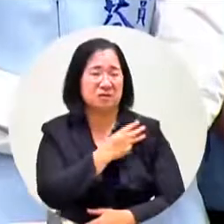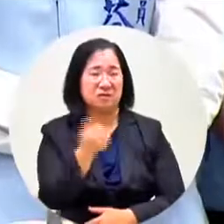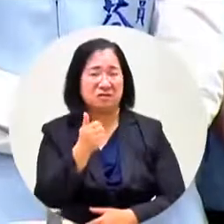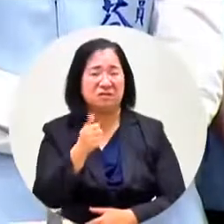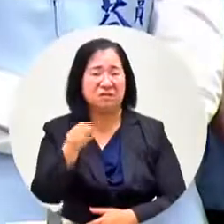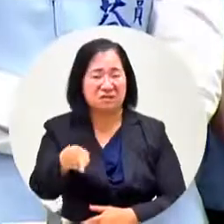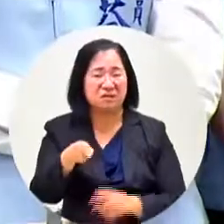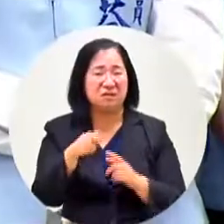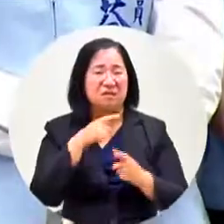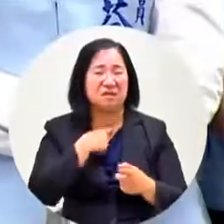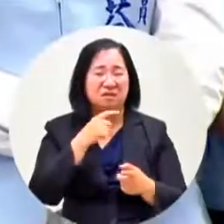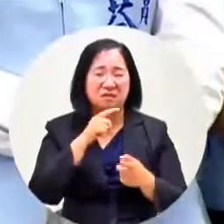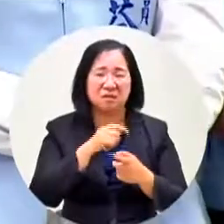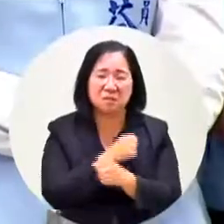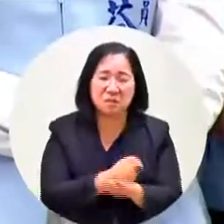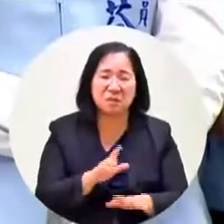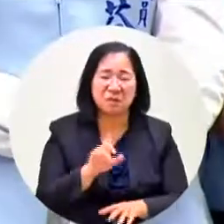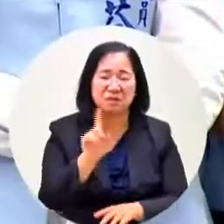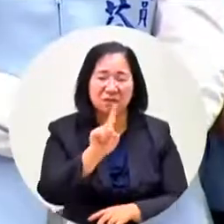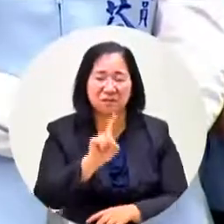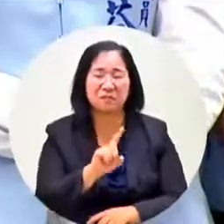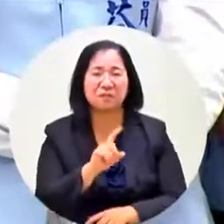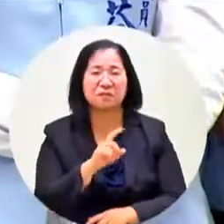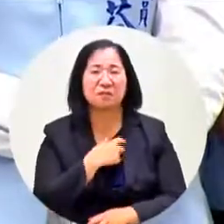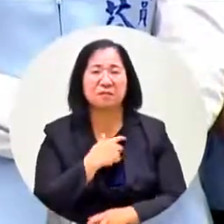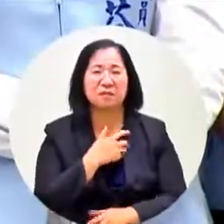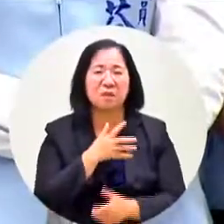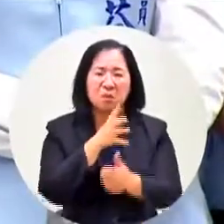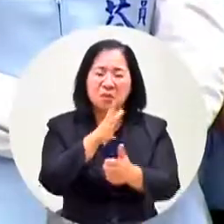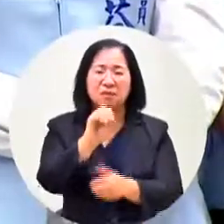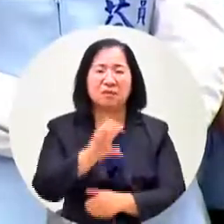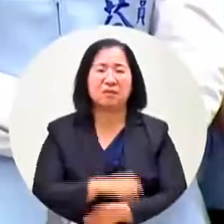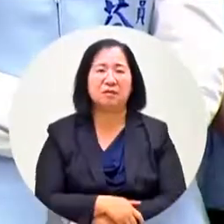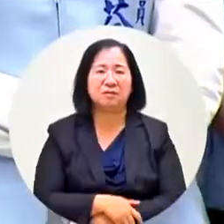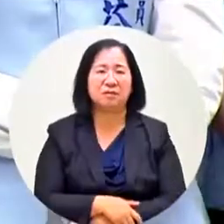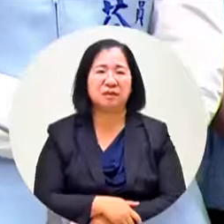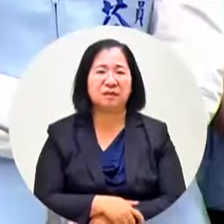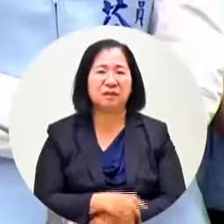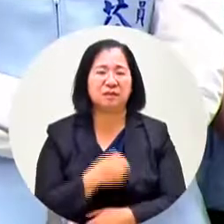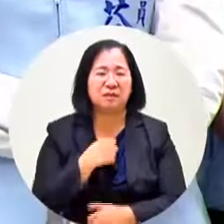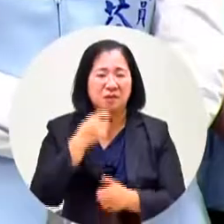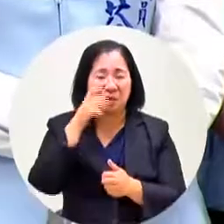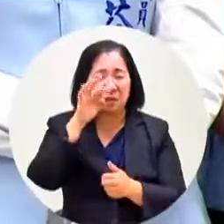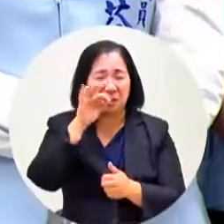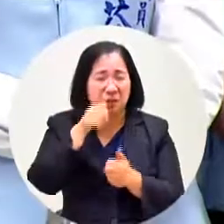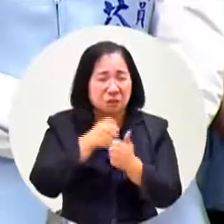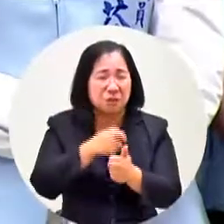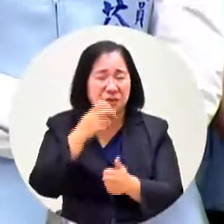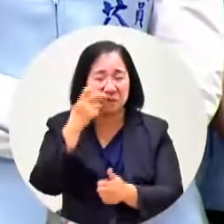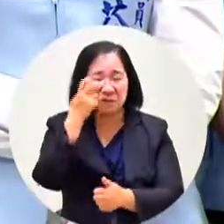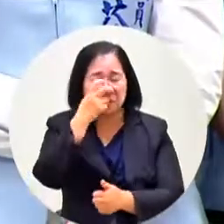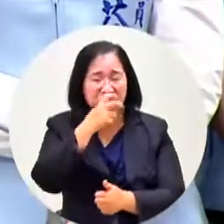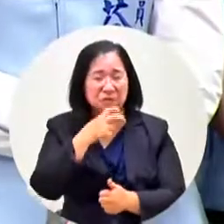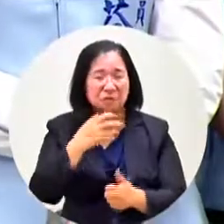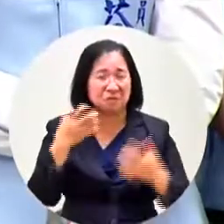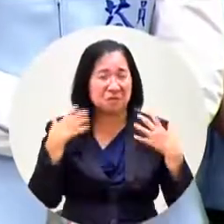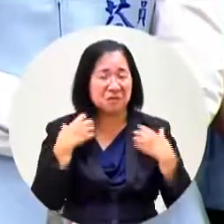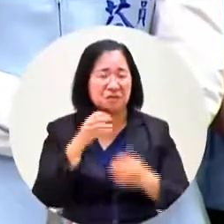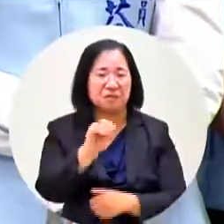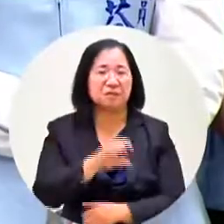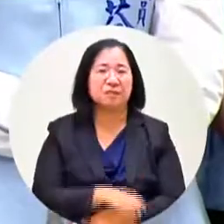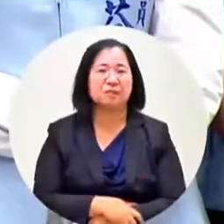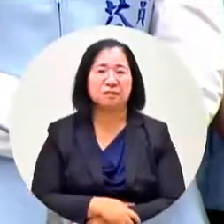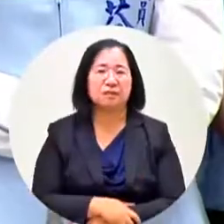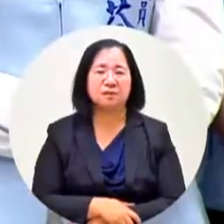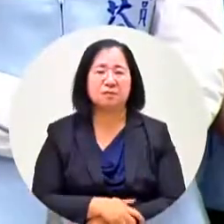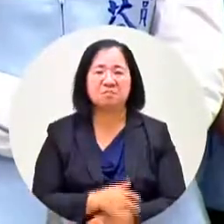话？无啦，刚好去追究当时的消防局局长，伊的疏失伫